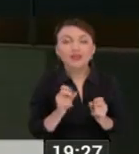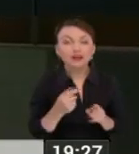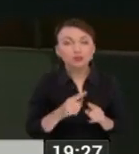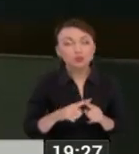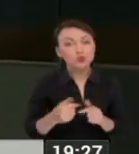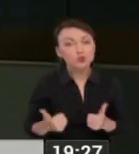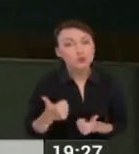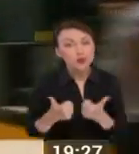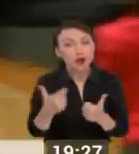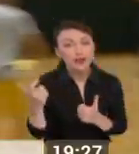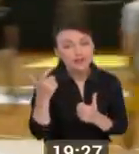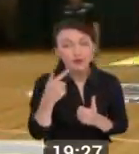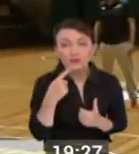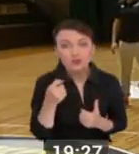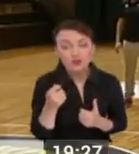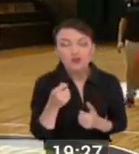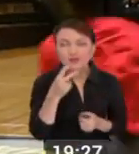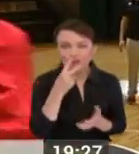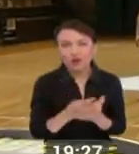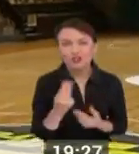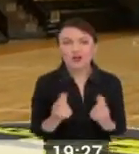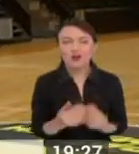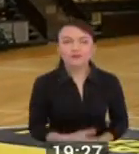з харків'янами у неділю, покаже гра.